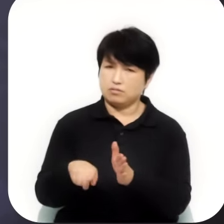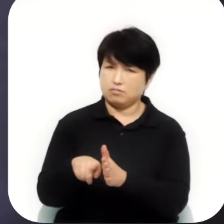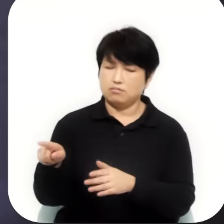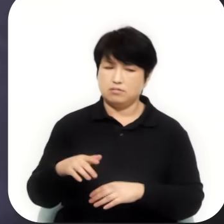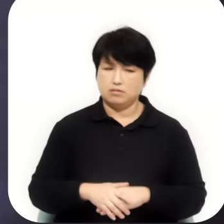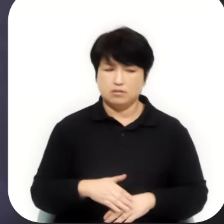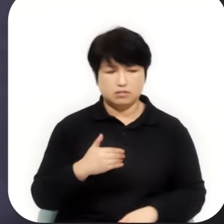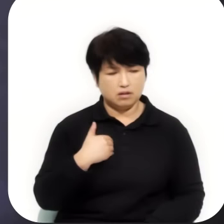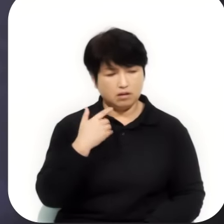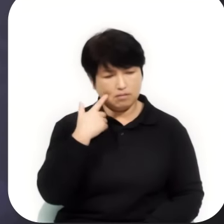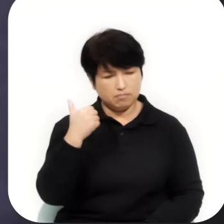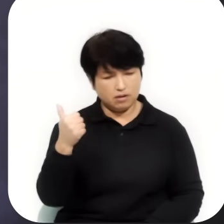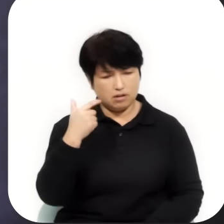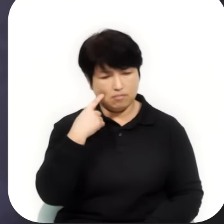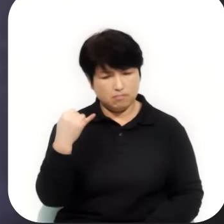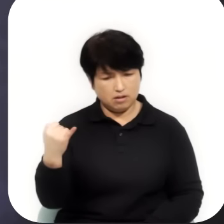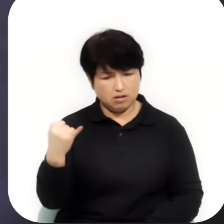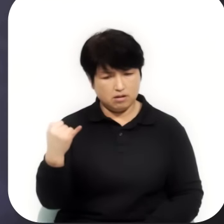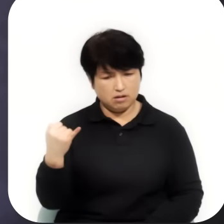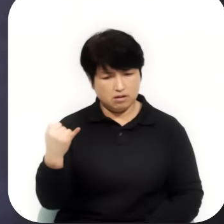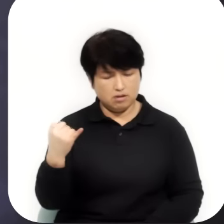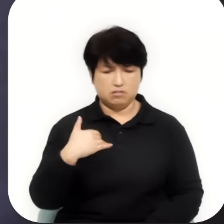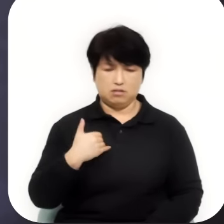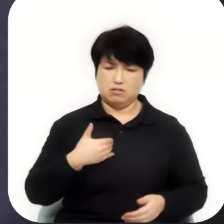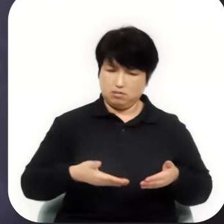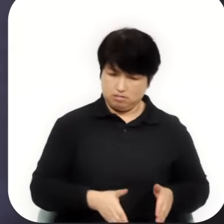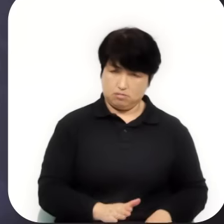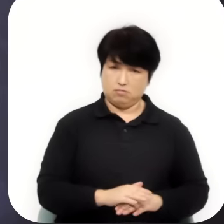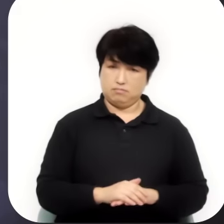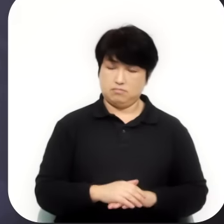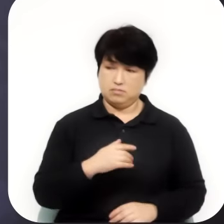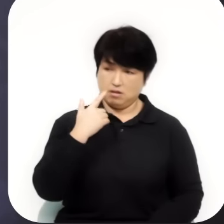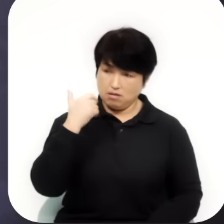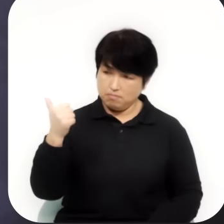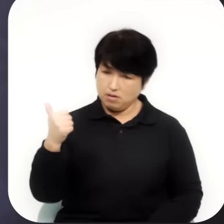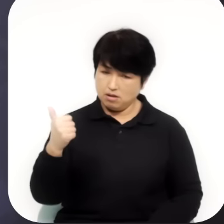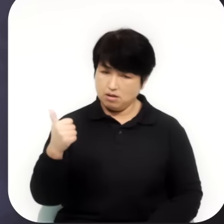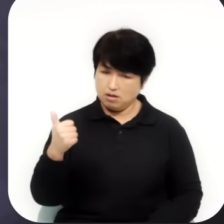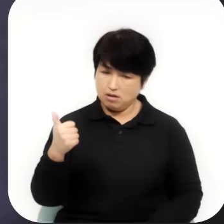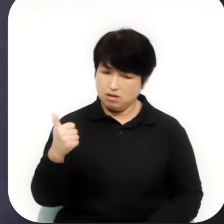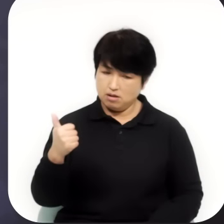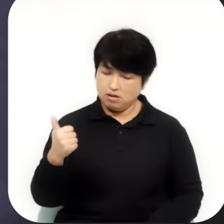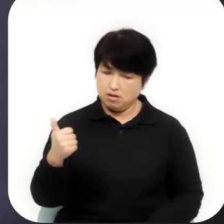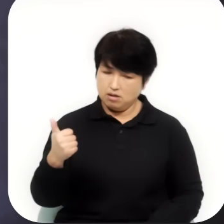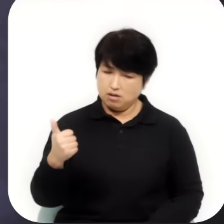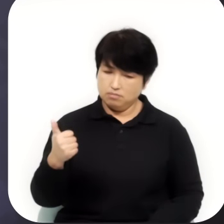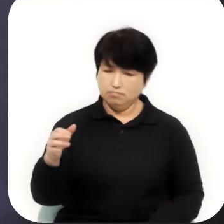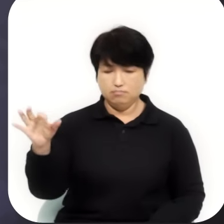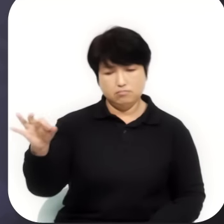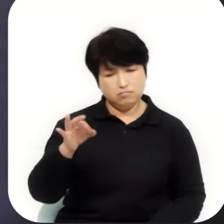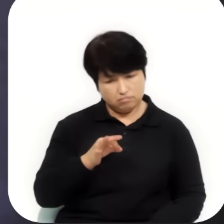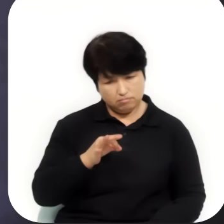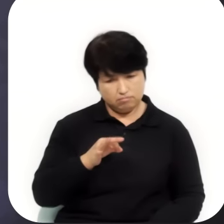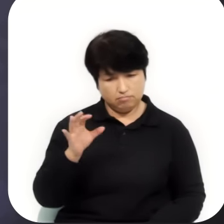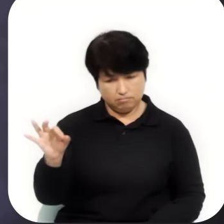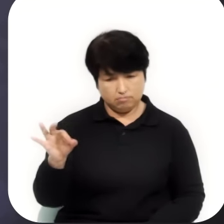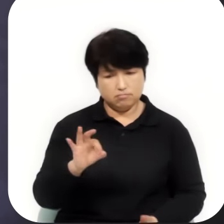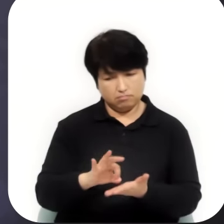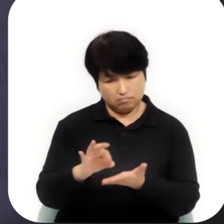것은 아버지가 엄마 사이에서 태어났죠. 근데 아버지는 꼭 경제적으로 나를 도와주는 거는